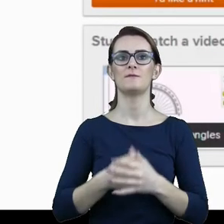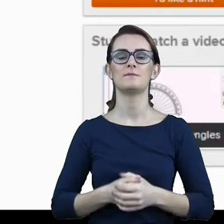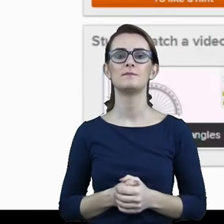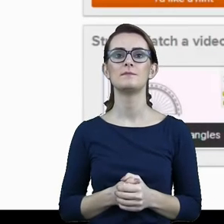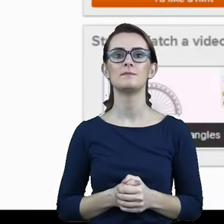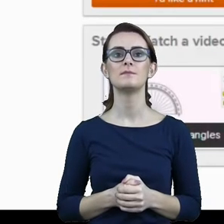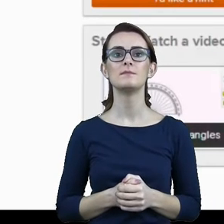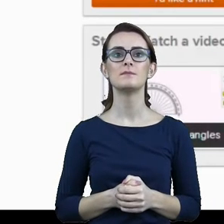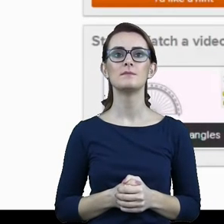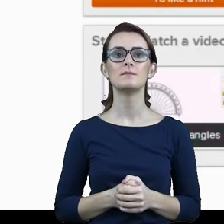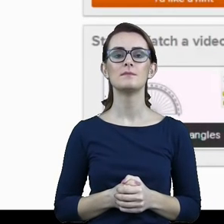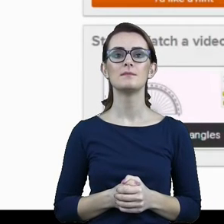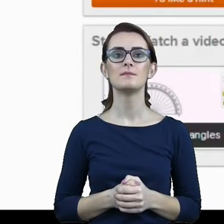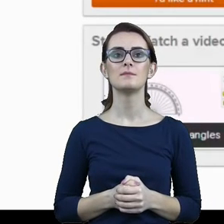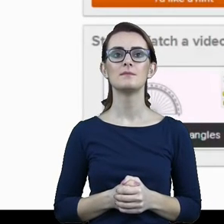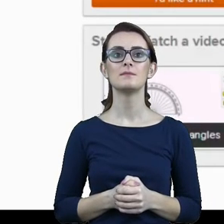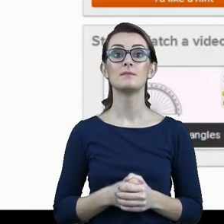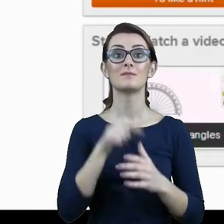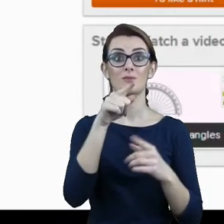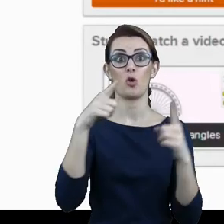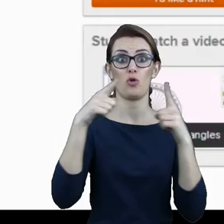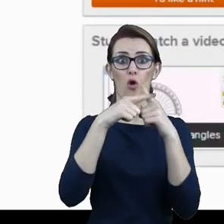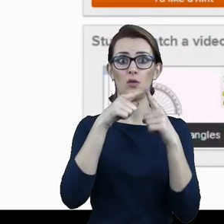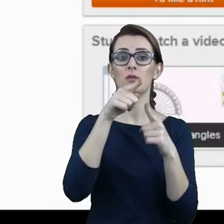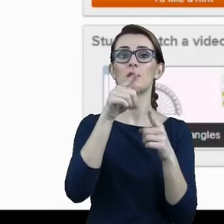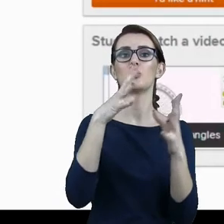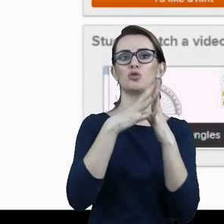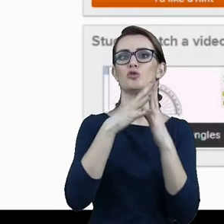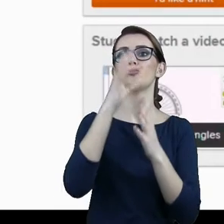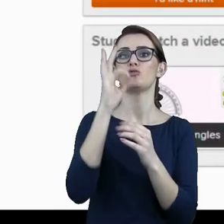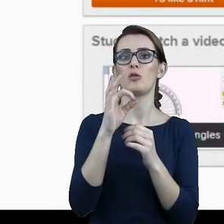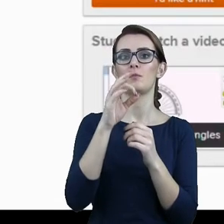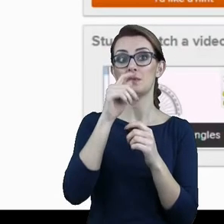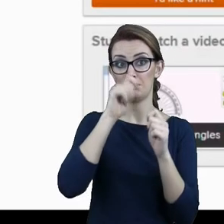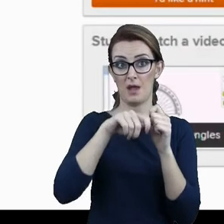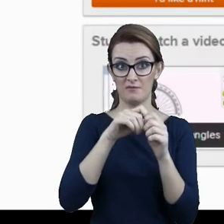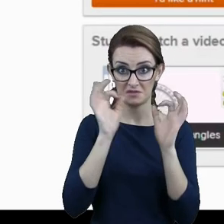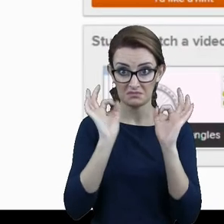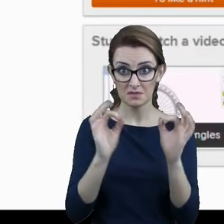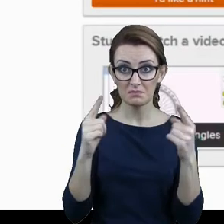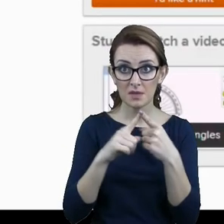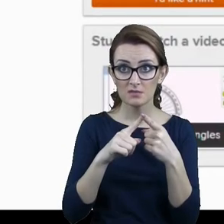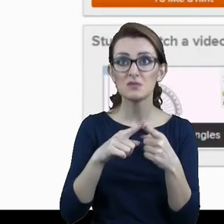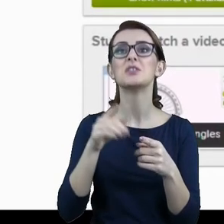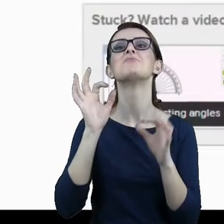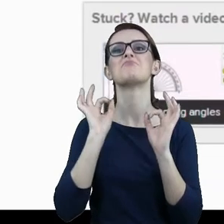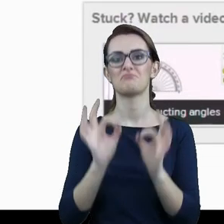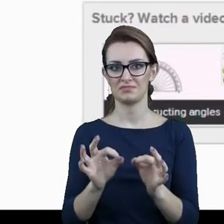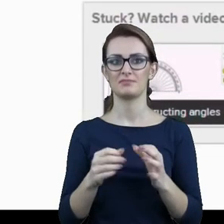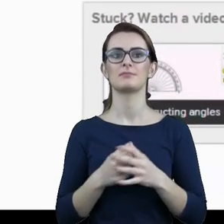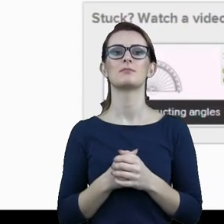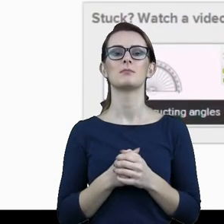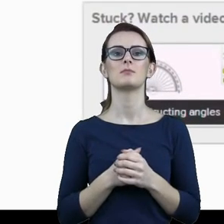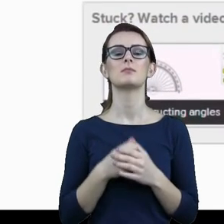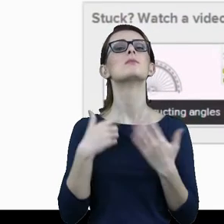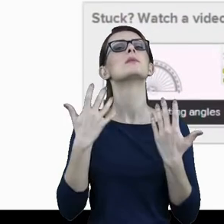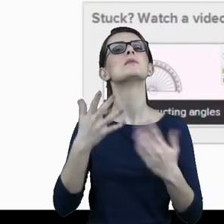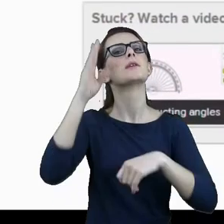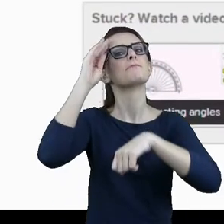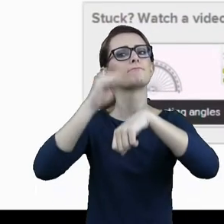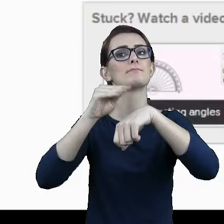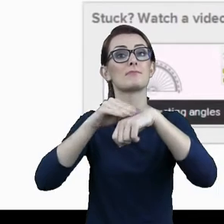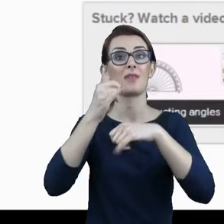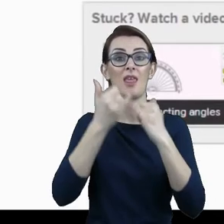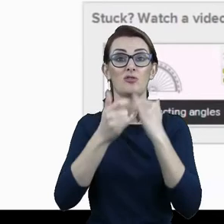wyszło. Wyszedł nam taki kąt. Ten kąt tutaj ma miarę 10 stopni. Sprawdźmy, czy dobrze, zgadza się.